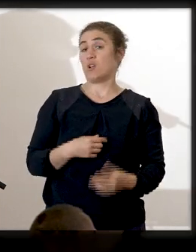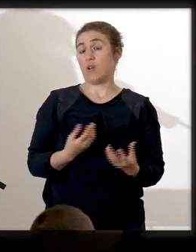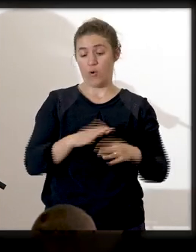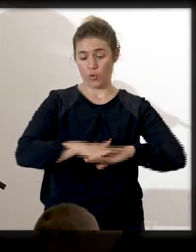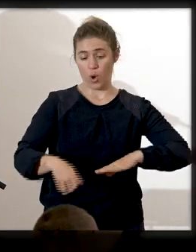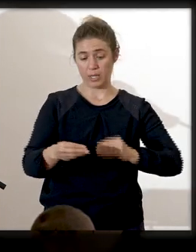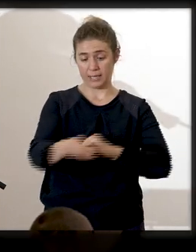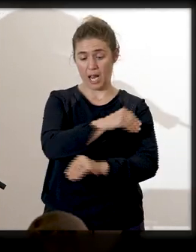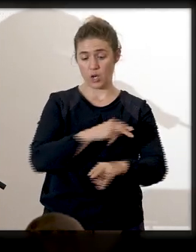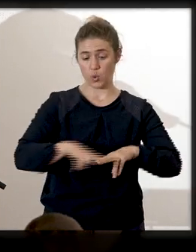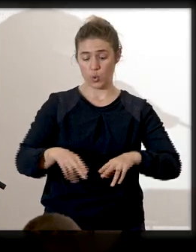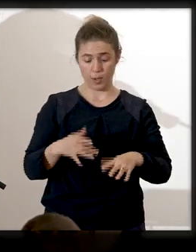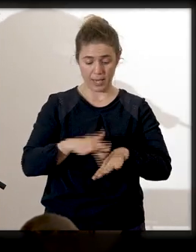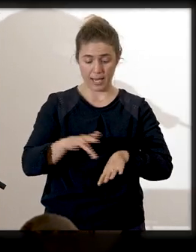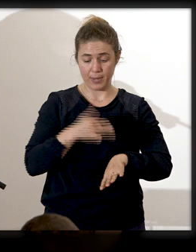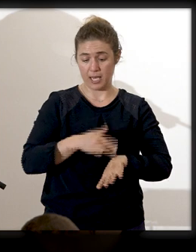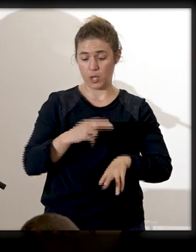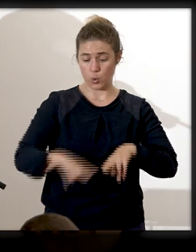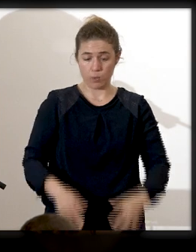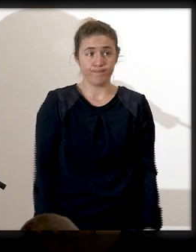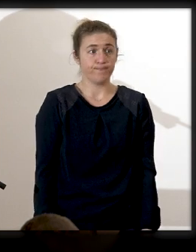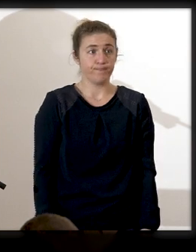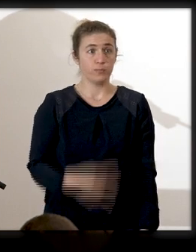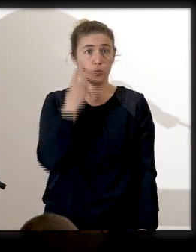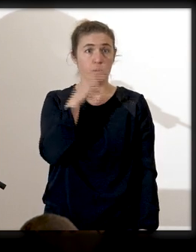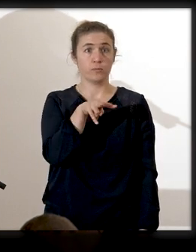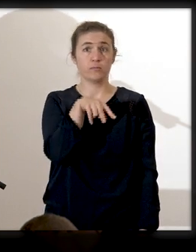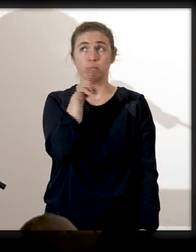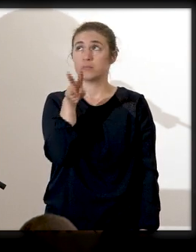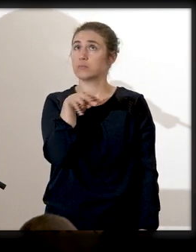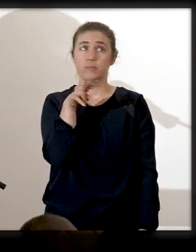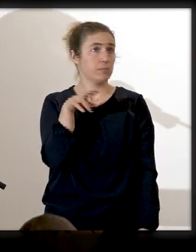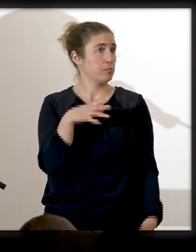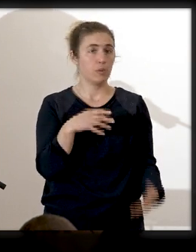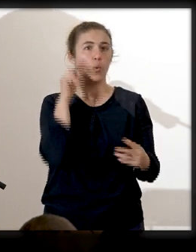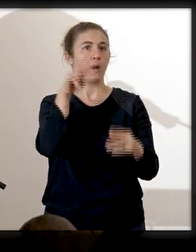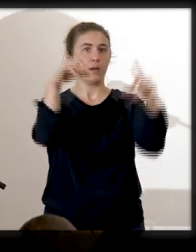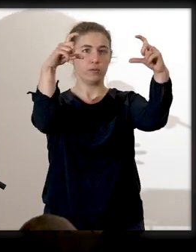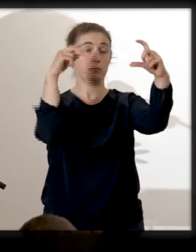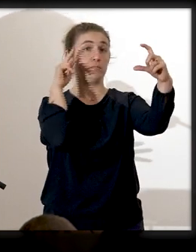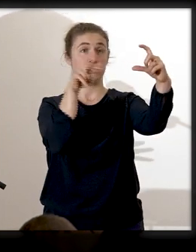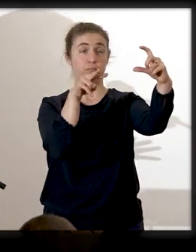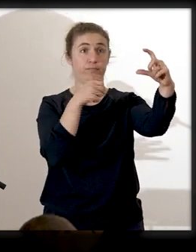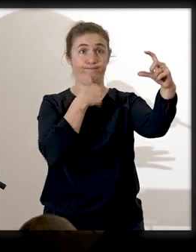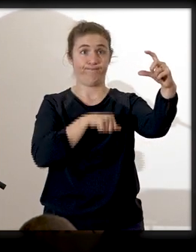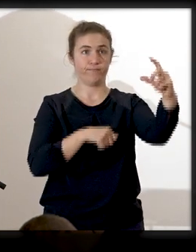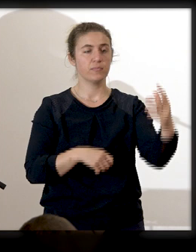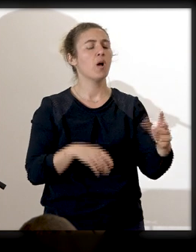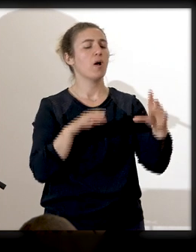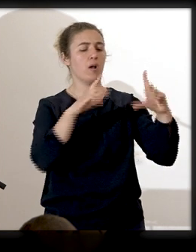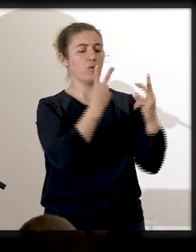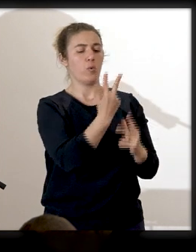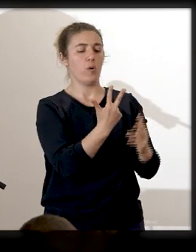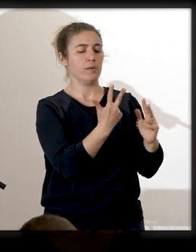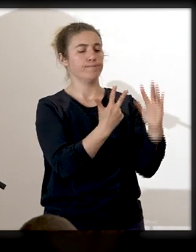sol de terre battue, les bras le long du corps, le regard vide en direction de l'objectif. L'arrière-plan est légèrement flou, il